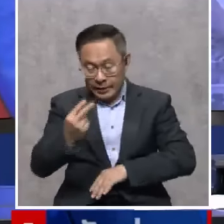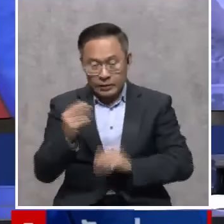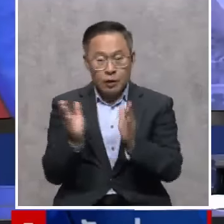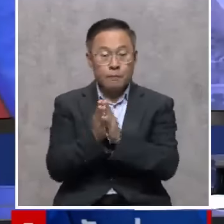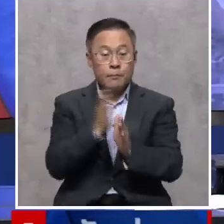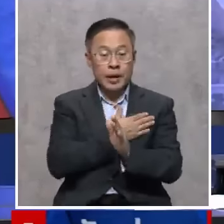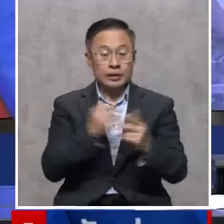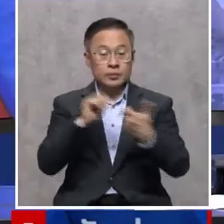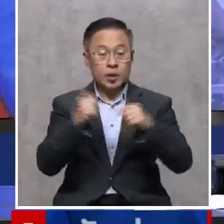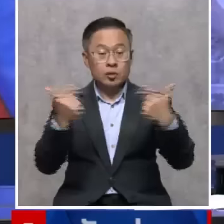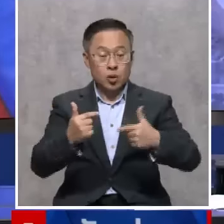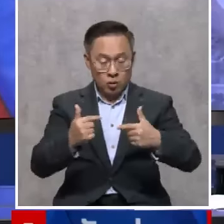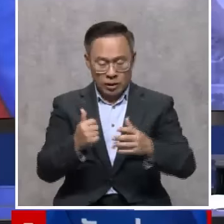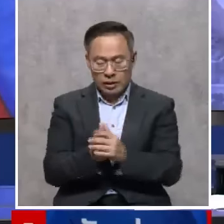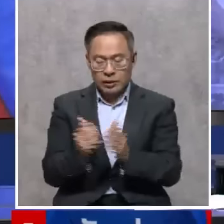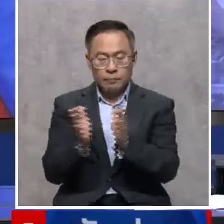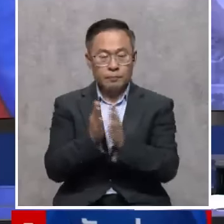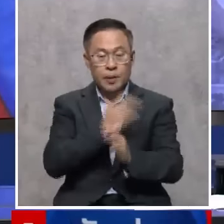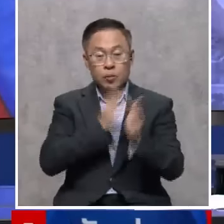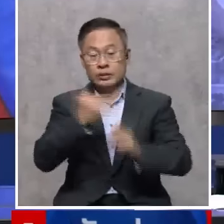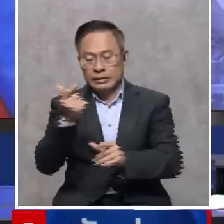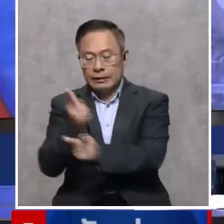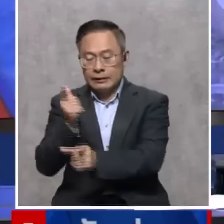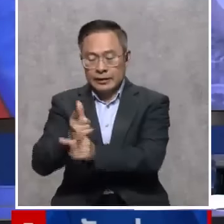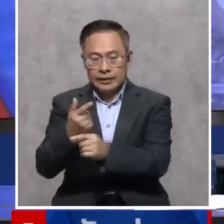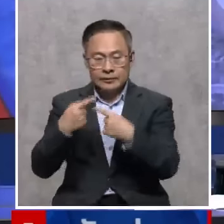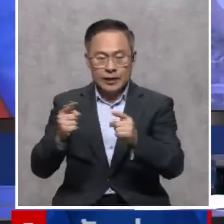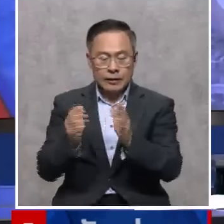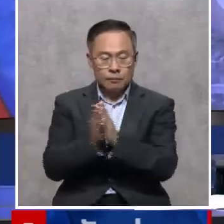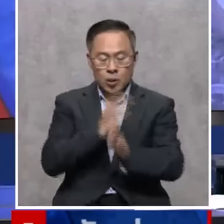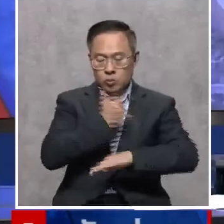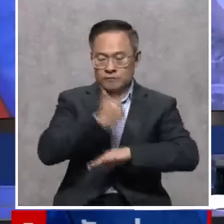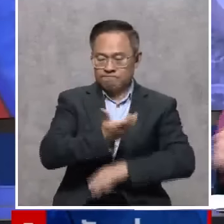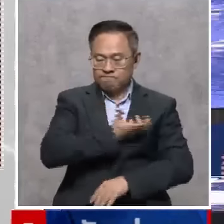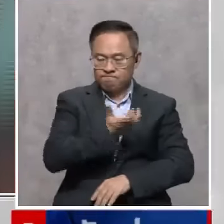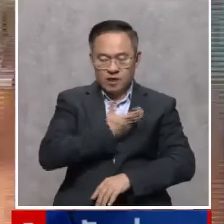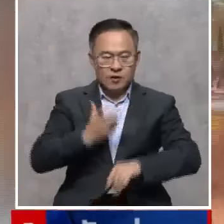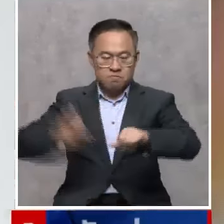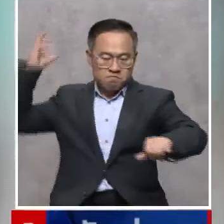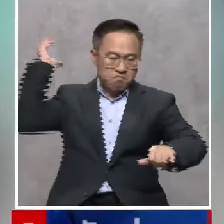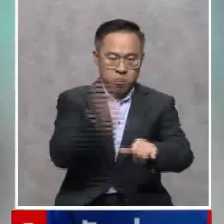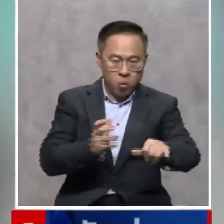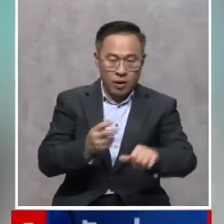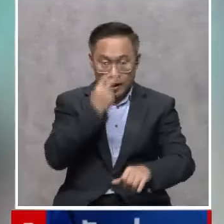เป็นสุนัขที่พระอีกรูปหนึ่งเนี่ยเลี้ยงดูเอาไว้ไปชมคลิปภาพกันค่ะ